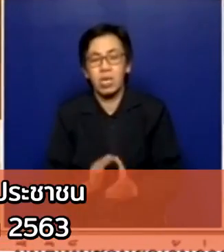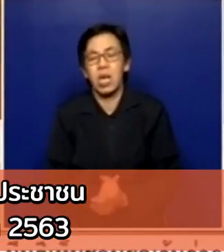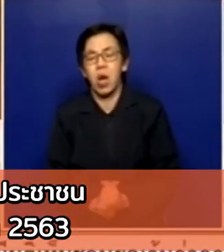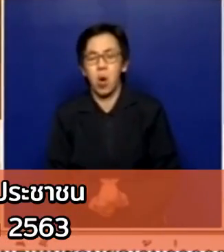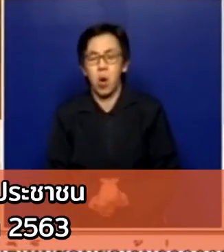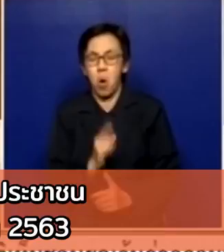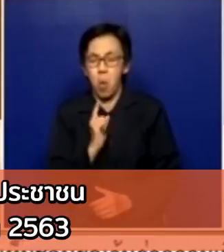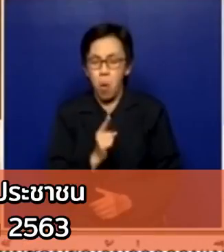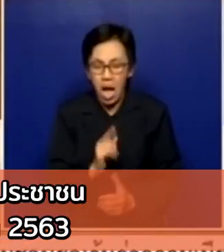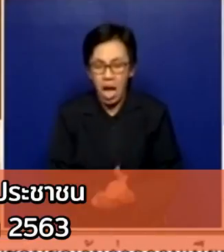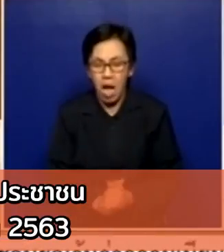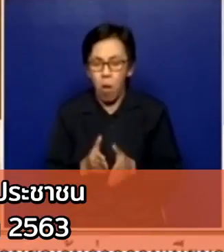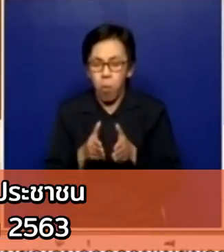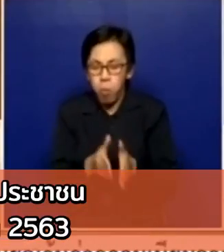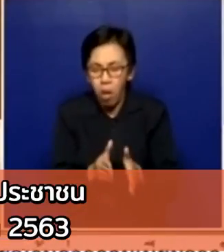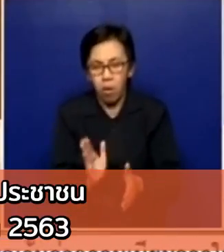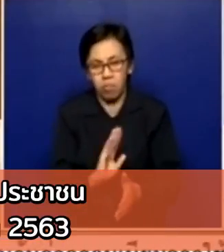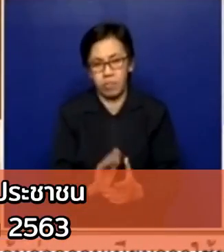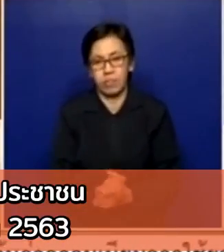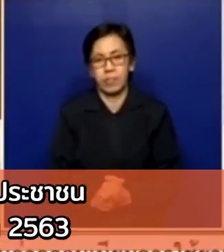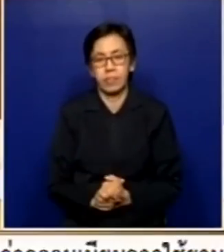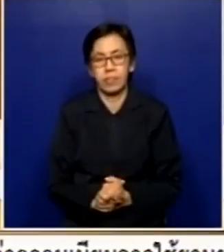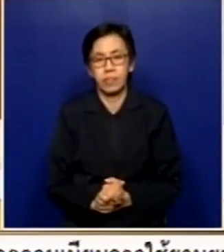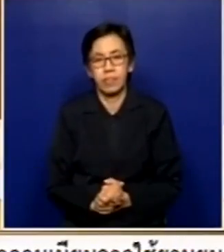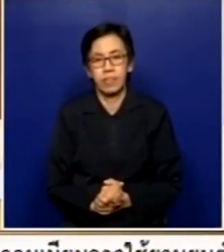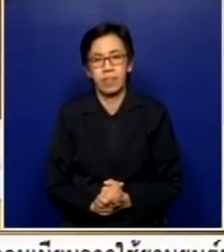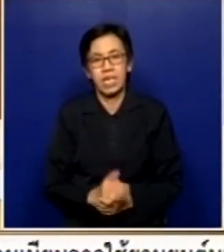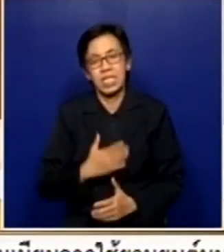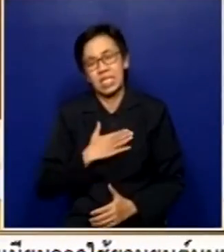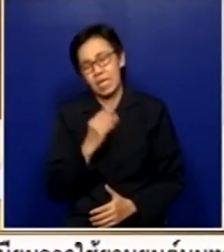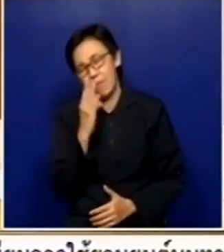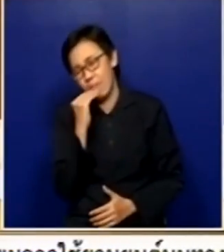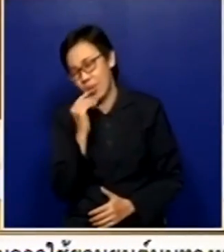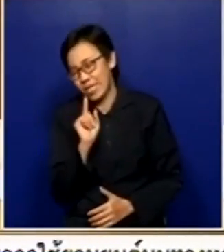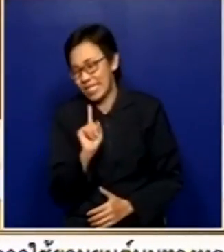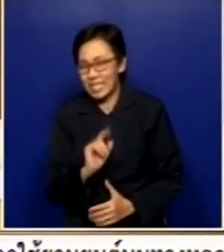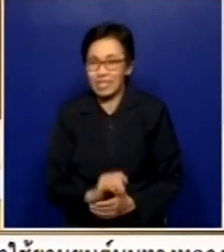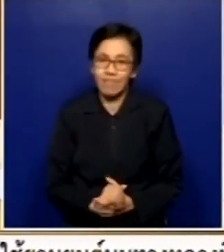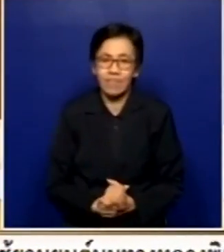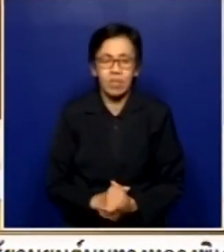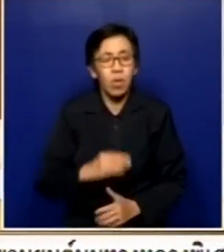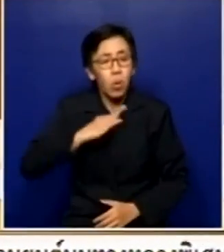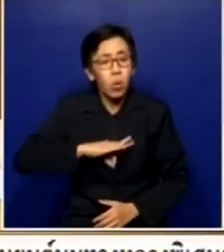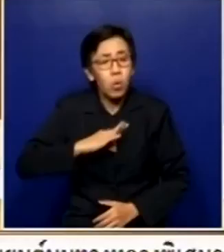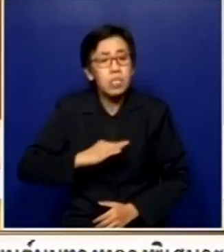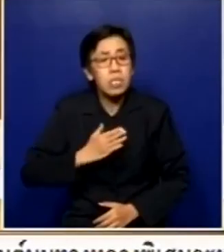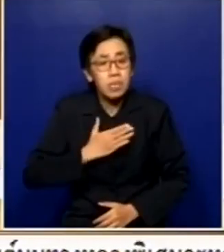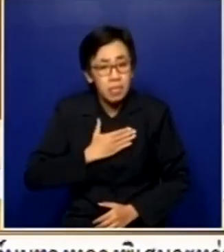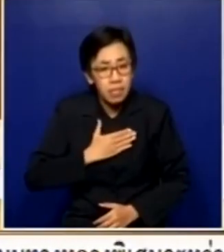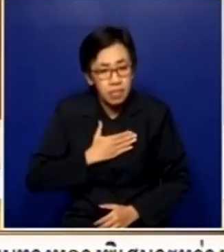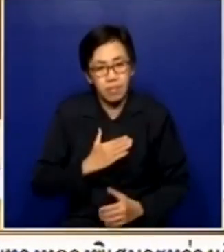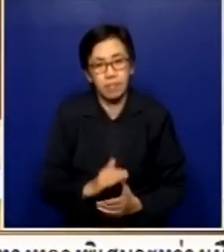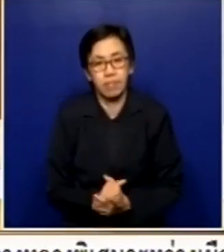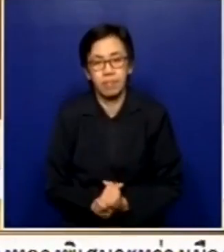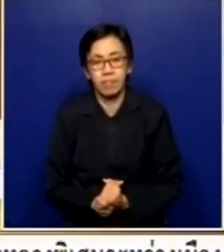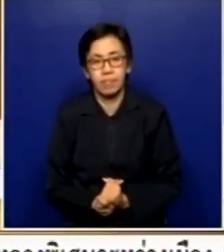ร้ายโดยนี้ฉันก็ไม่รู้จะเรียกว่าอะไรนะแต่ที่ฉันคิดว่าเออ